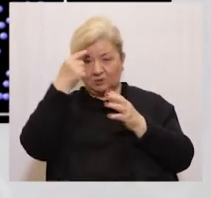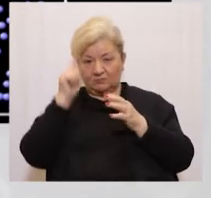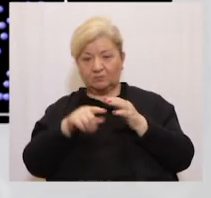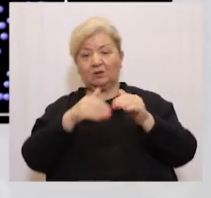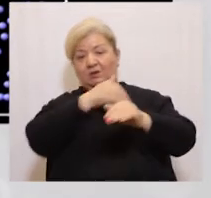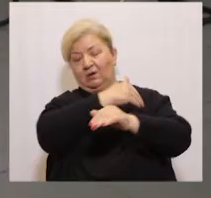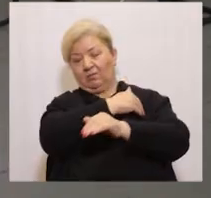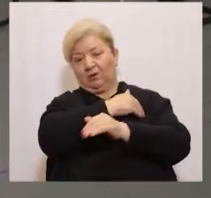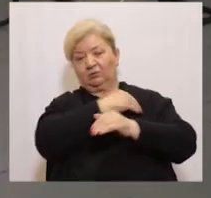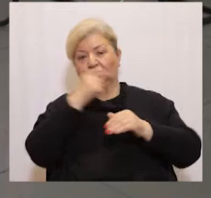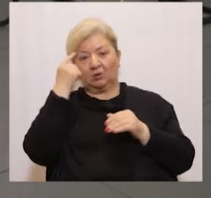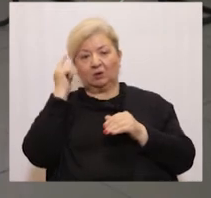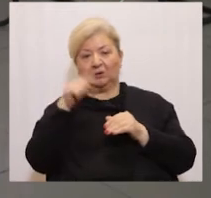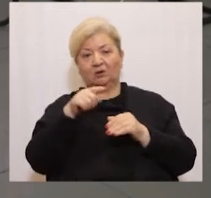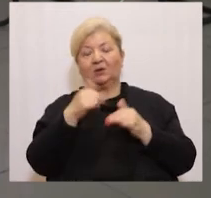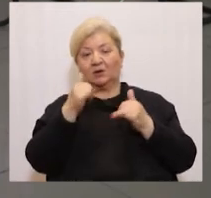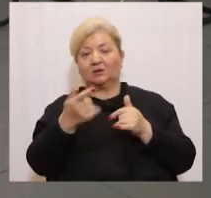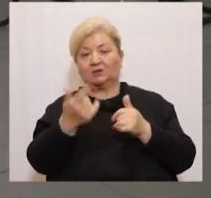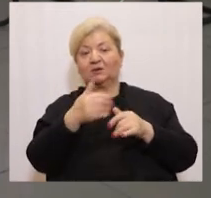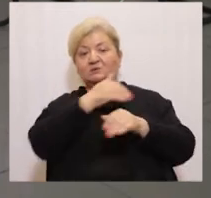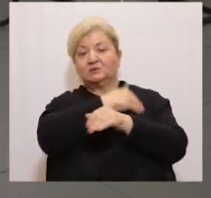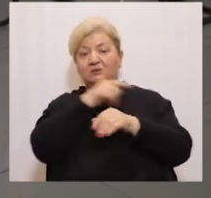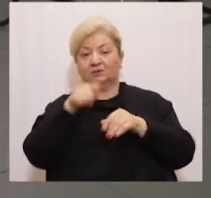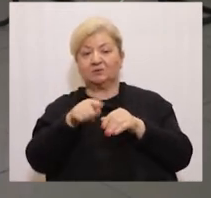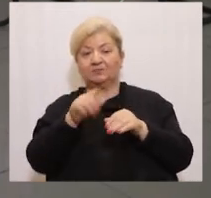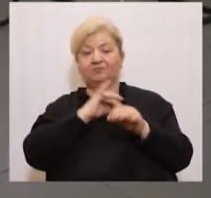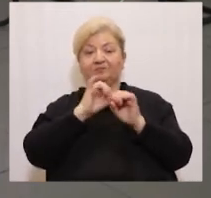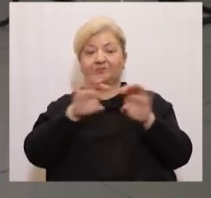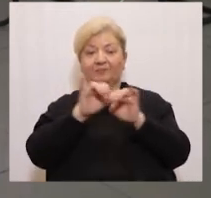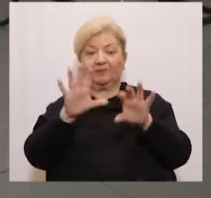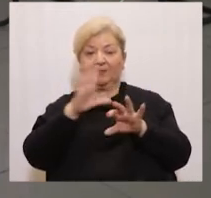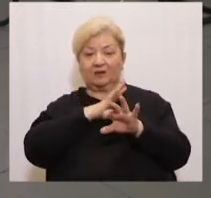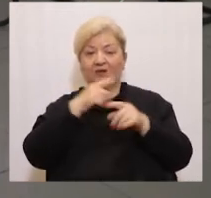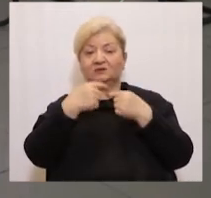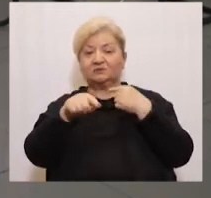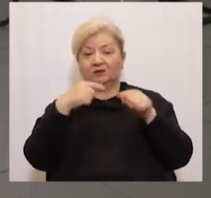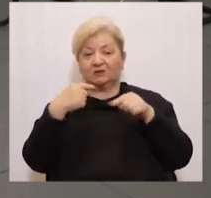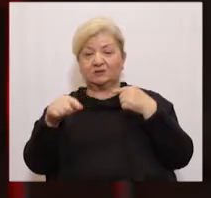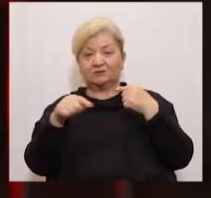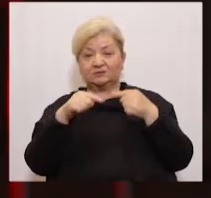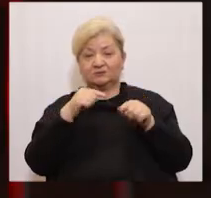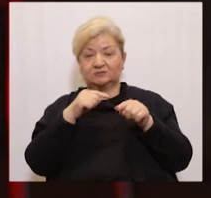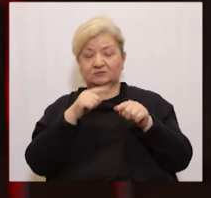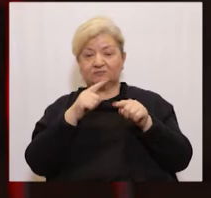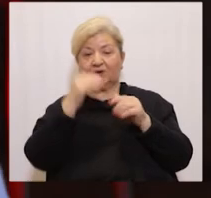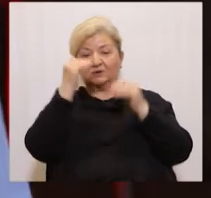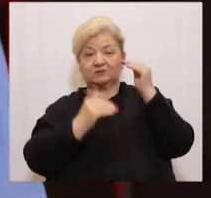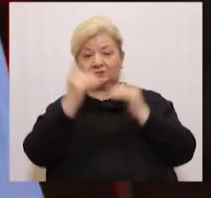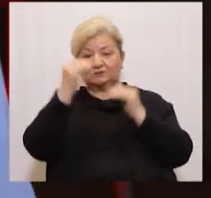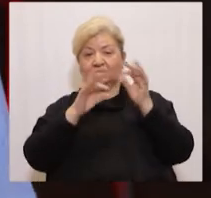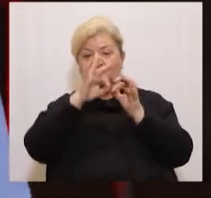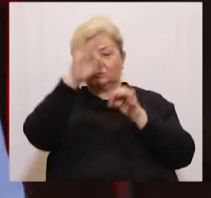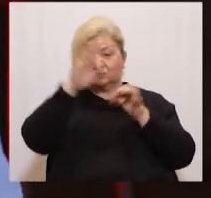და ტემპერატურა. აქვე დავძენ, რომ ეს ტემპერატურა, ჩვენ ვისაუბრეთ, რომ ტემპერატურა სხვადასხვა სკალებით